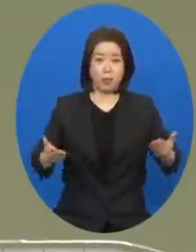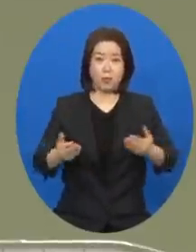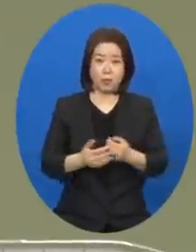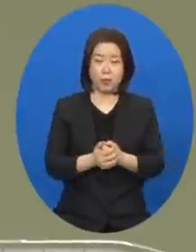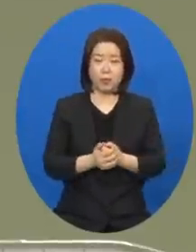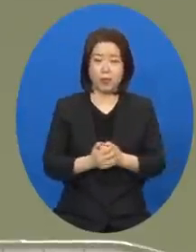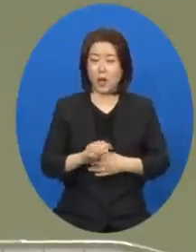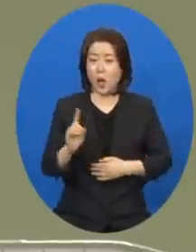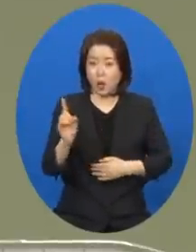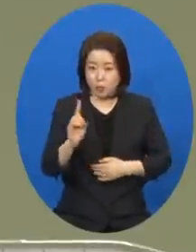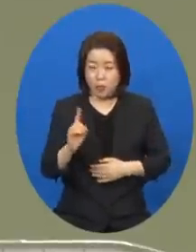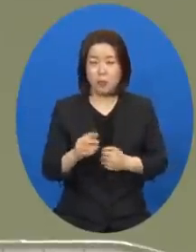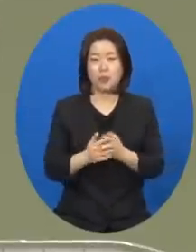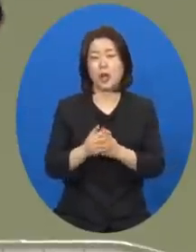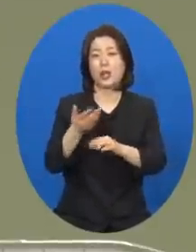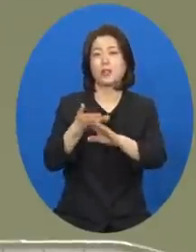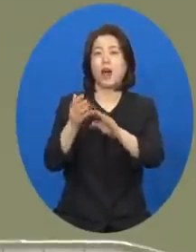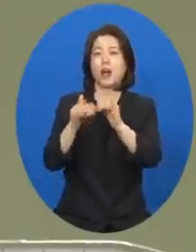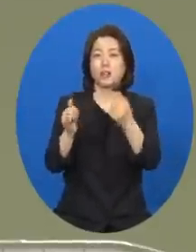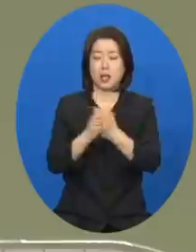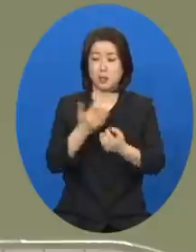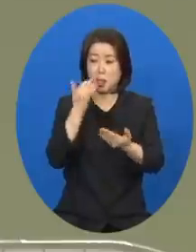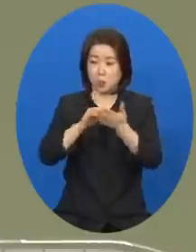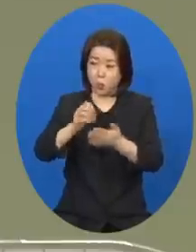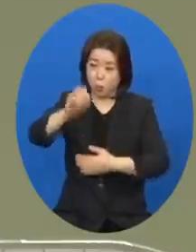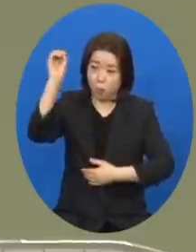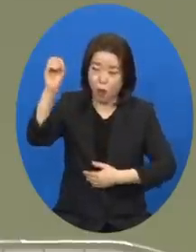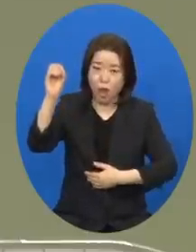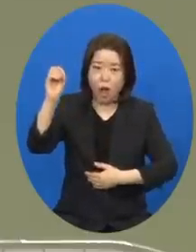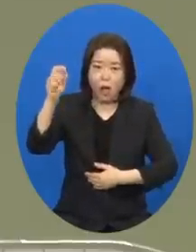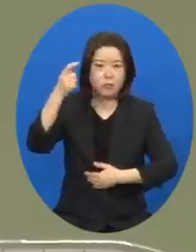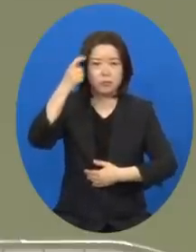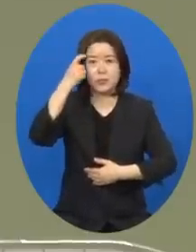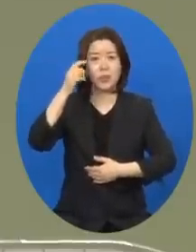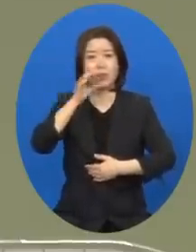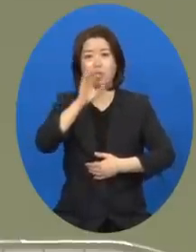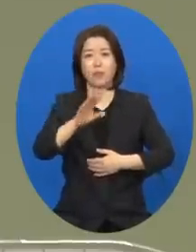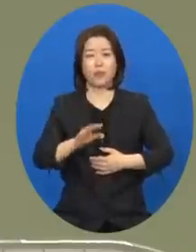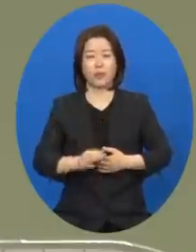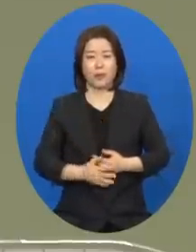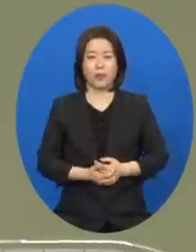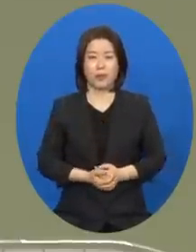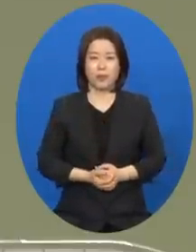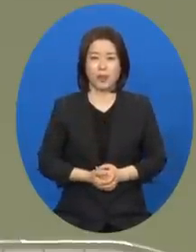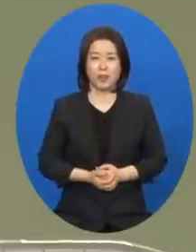무엇보다 다른 사람한테 돌 던질 엄두도 못 내요.